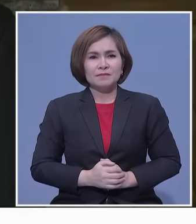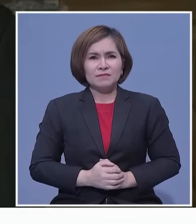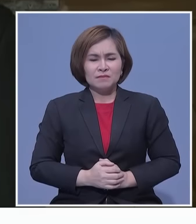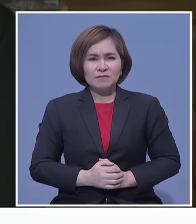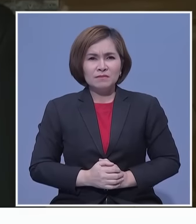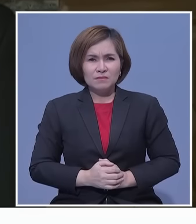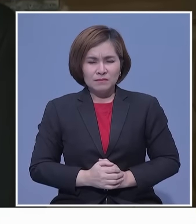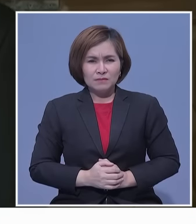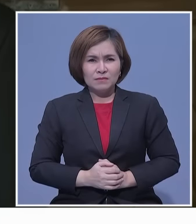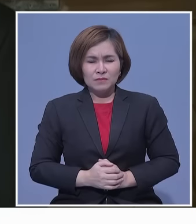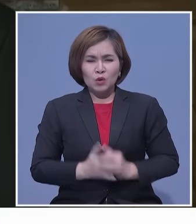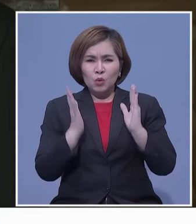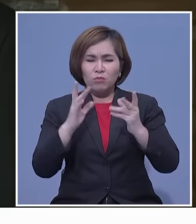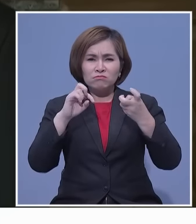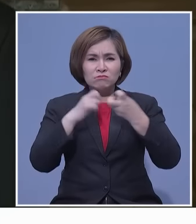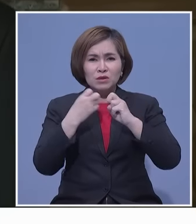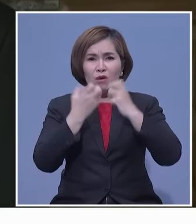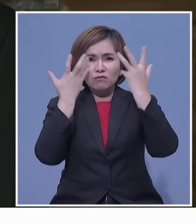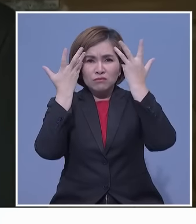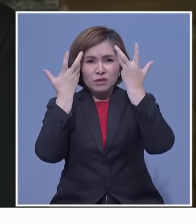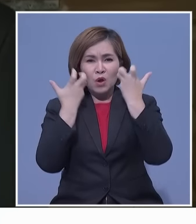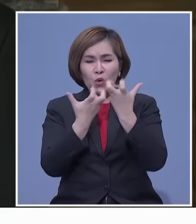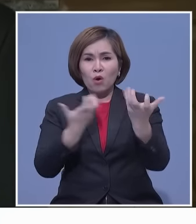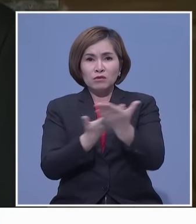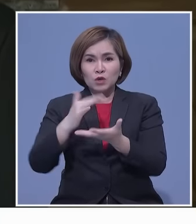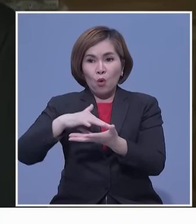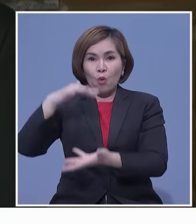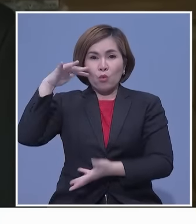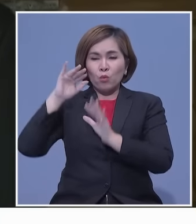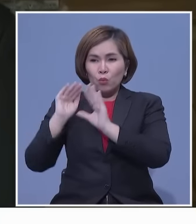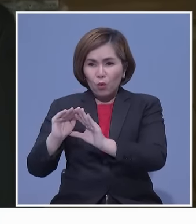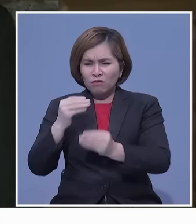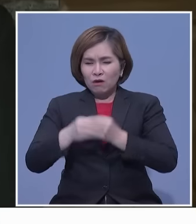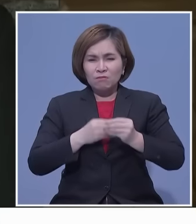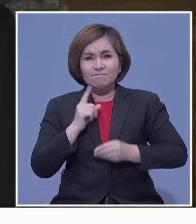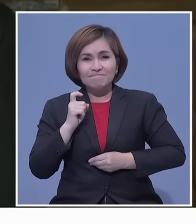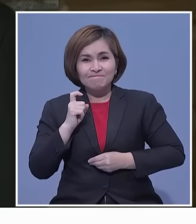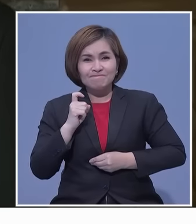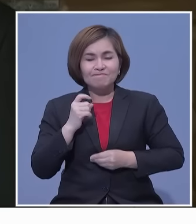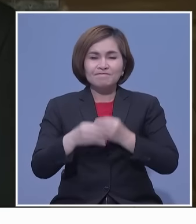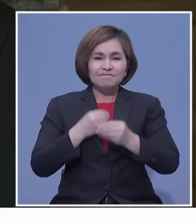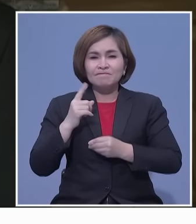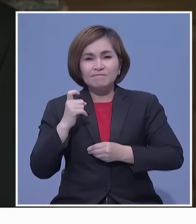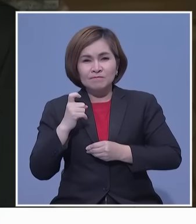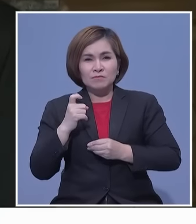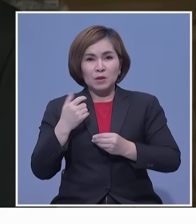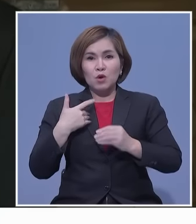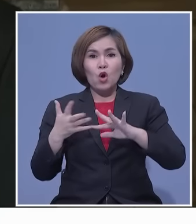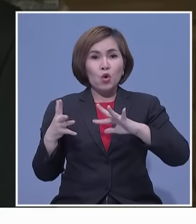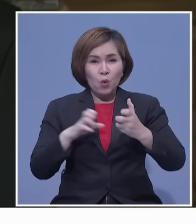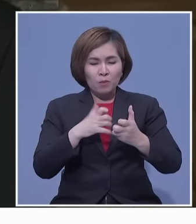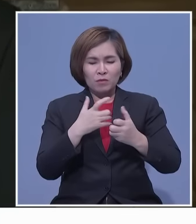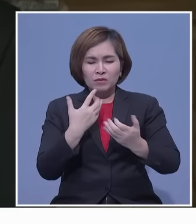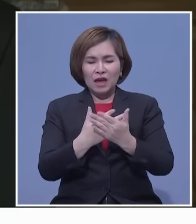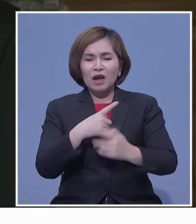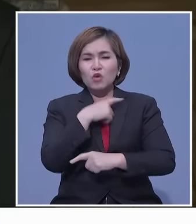ว่าเอ้ยคนมันถึงขนาดว่าซื้อของไปจำนวนมากขายไม่ได้หมดเลยบางคนถึงขนาดล้มละลาย